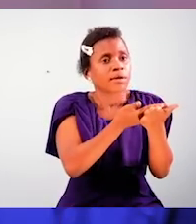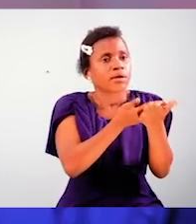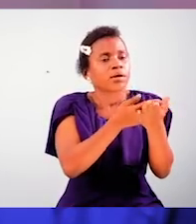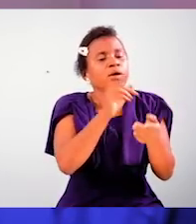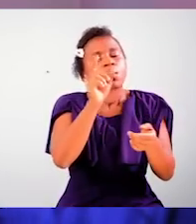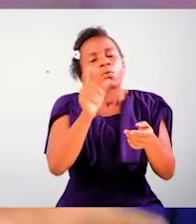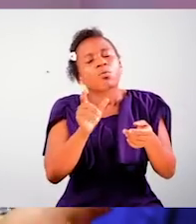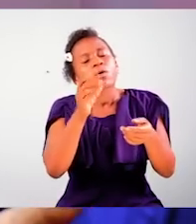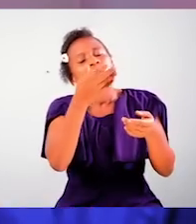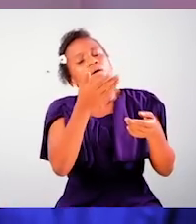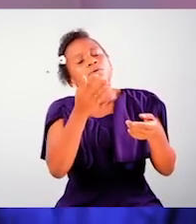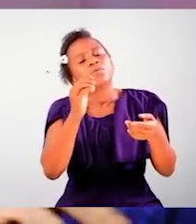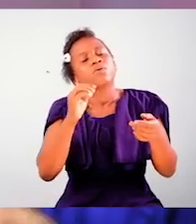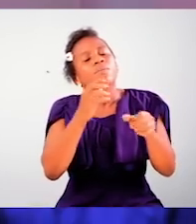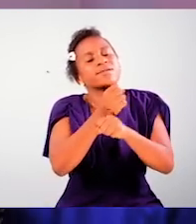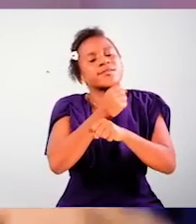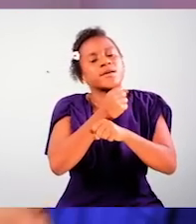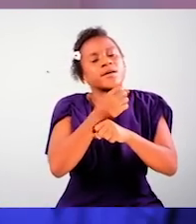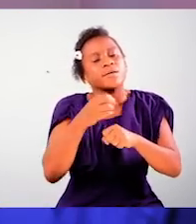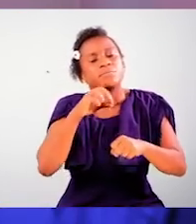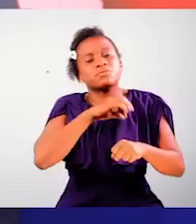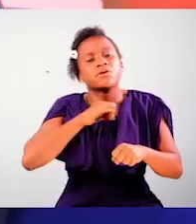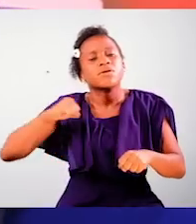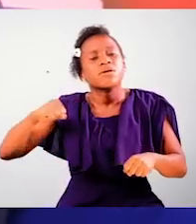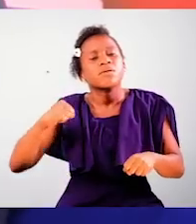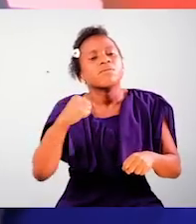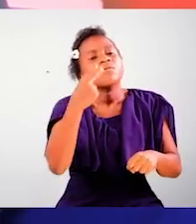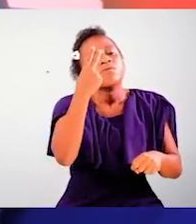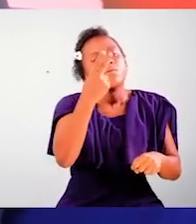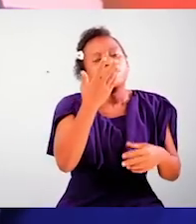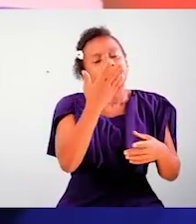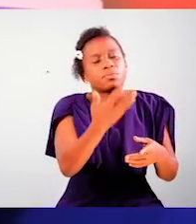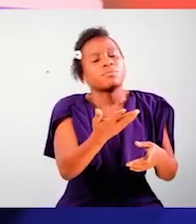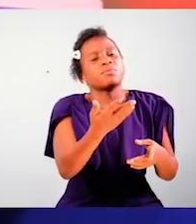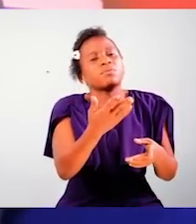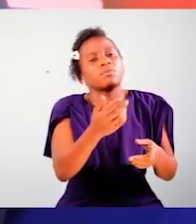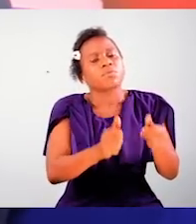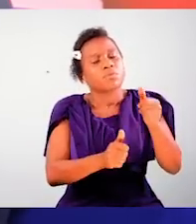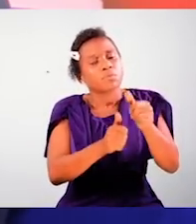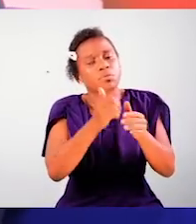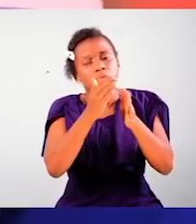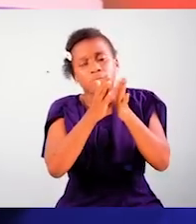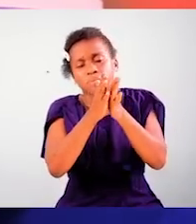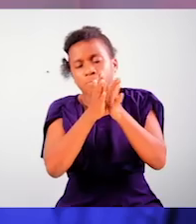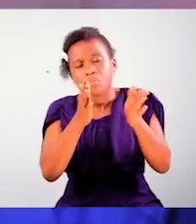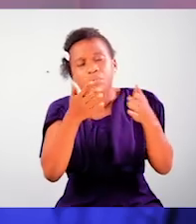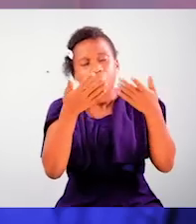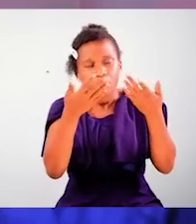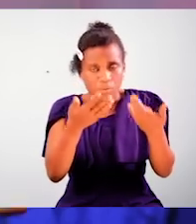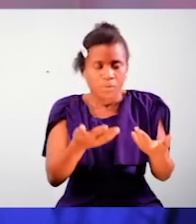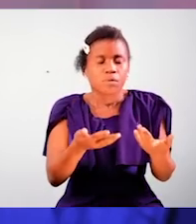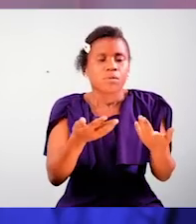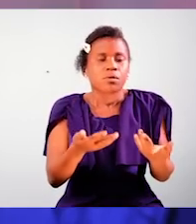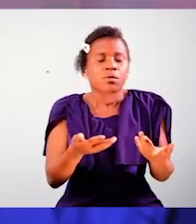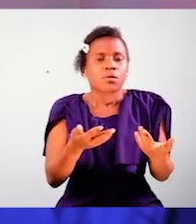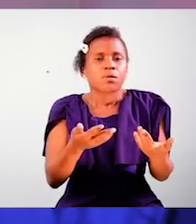2. Watanzania wengi mwenye kiongozi mkubwa sana. Hawa wakuu wa mikoa na maanisha kwamba